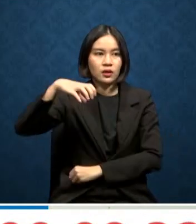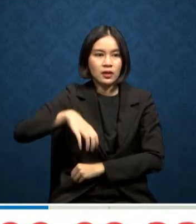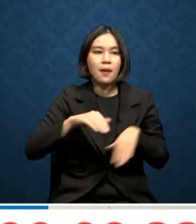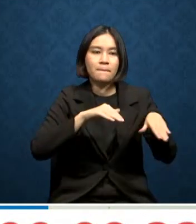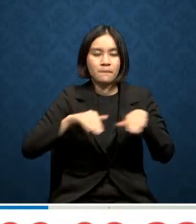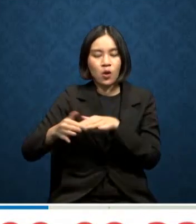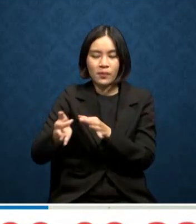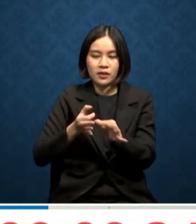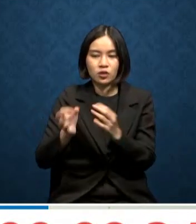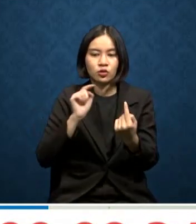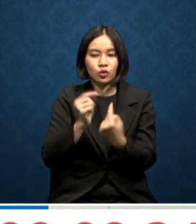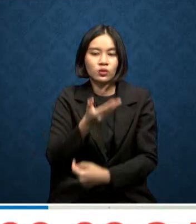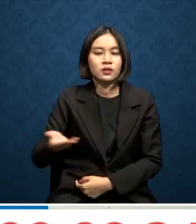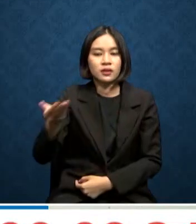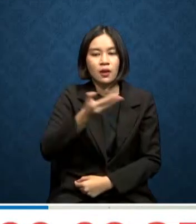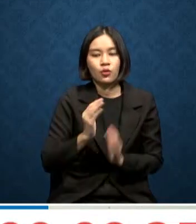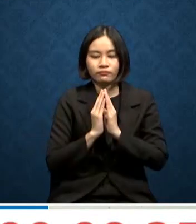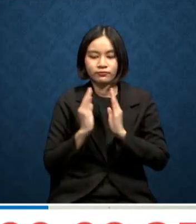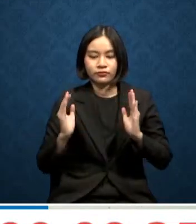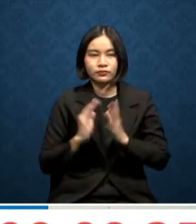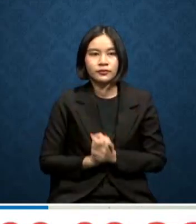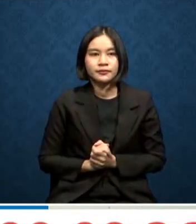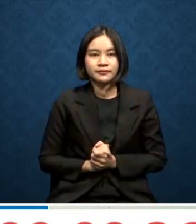จะชิดแจงต่ท่สมาชิกต่ไปขอบคครับ